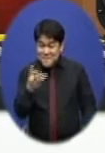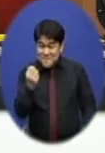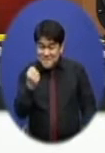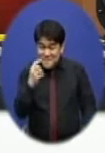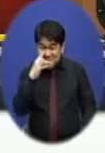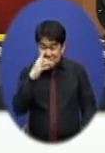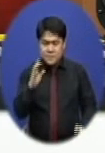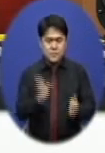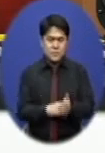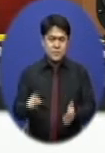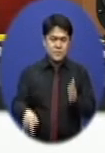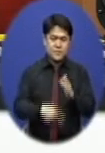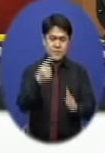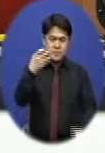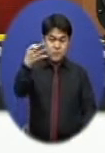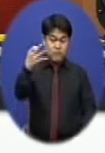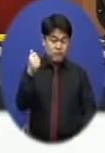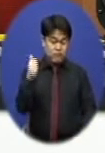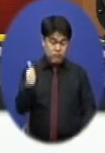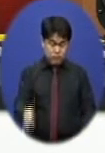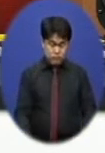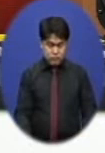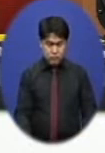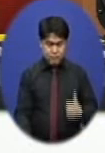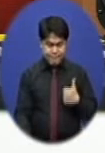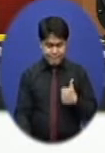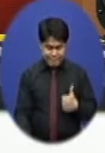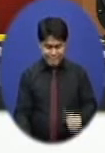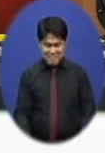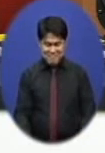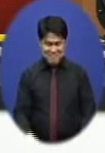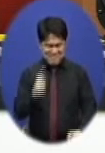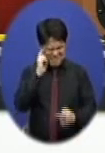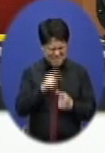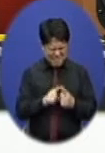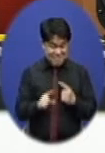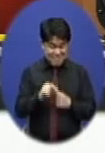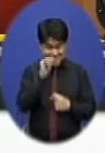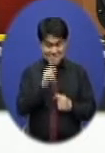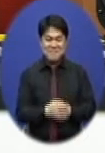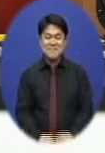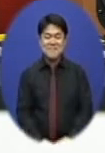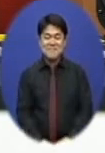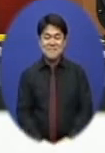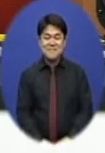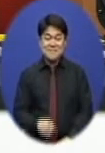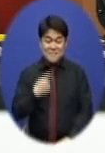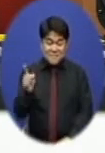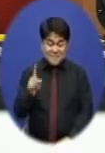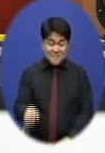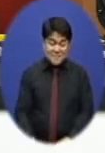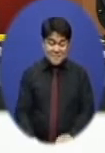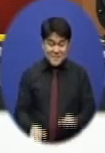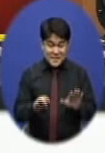받았는지 궁금합니다. 네. 114표. 114표. 네. 네. 관심을 좀 뒀네요. 감사합니다. 자,